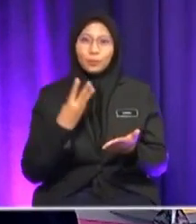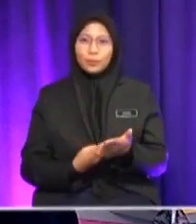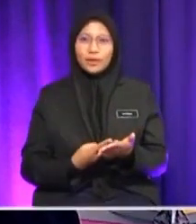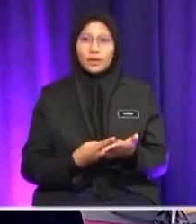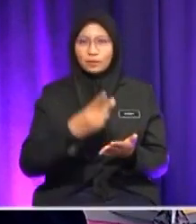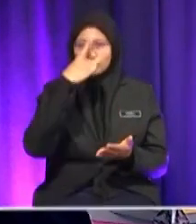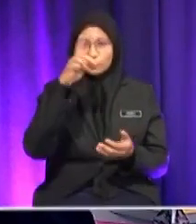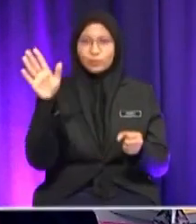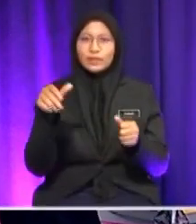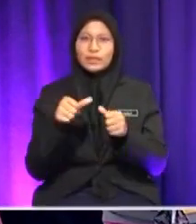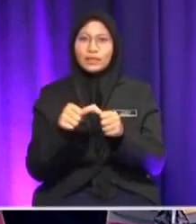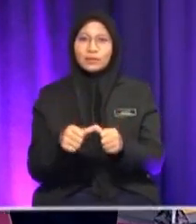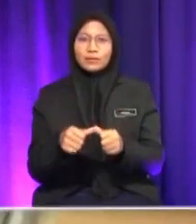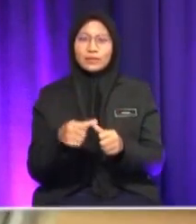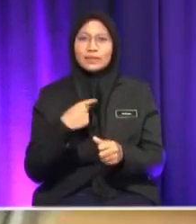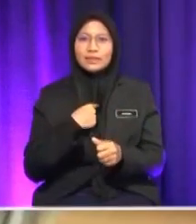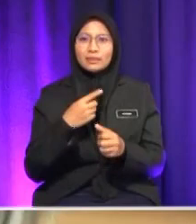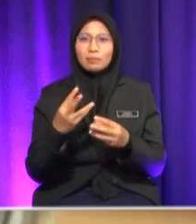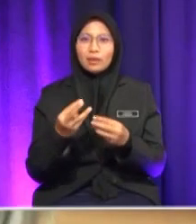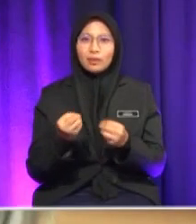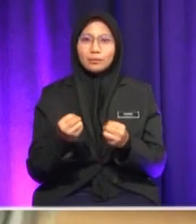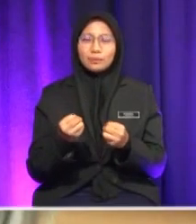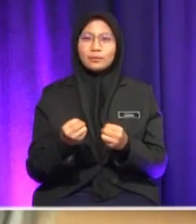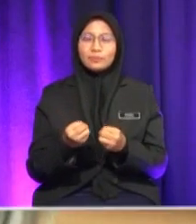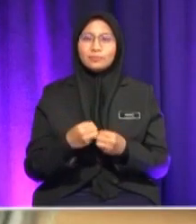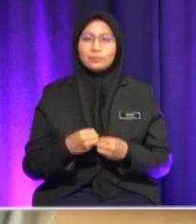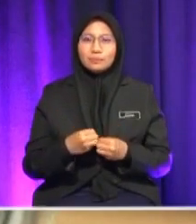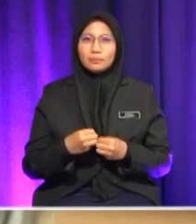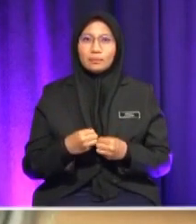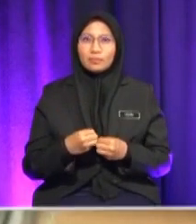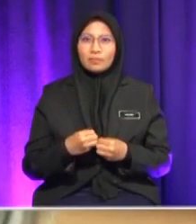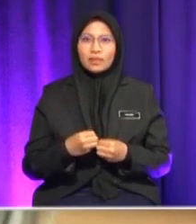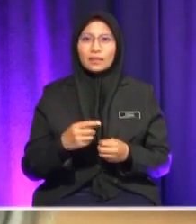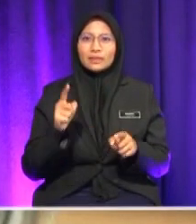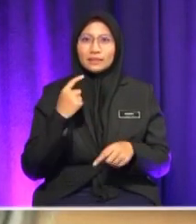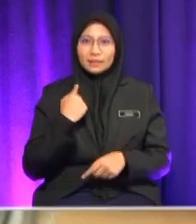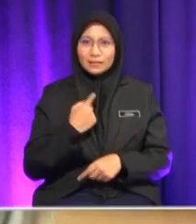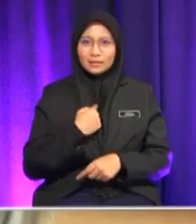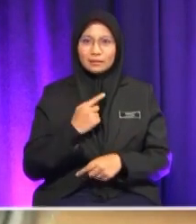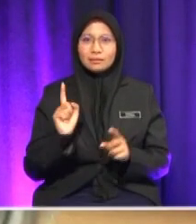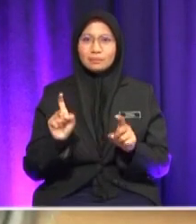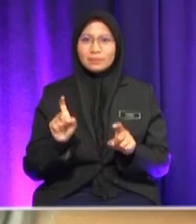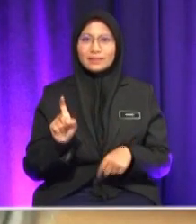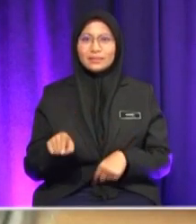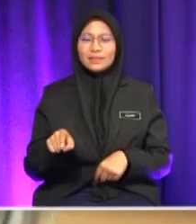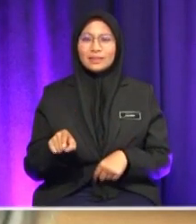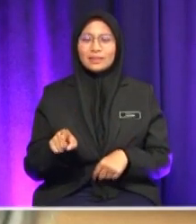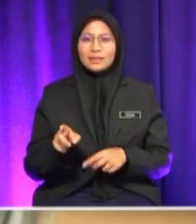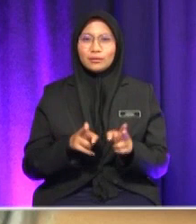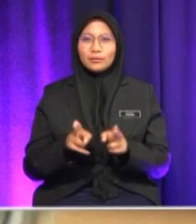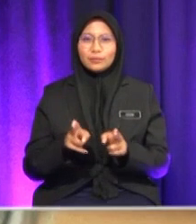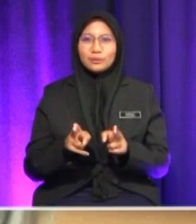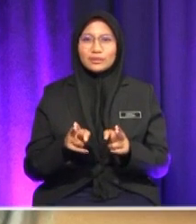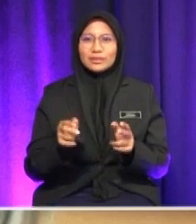memenuhi kehendak dan keperluan harian kita. Perbelanjaan ini perlu diuruskan secara beretika bagi